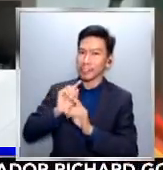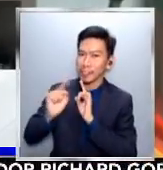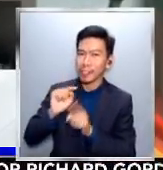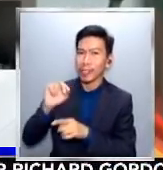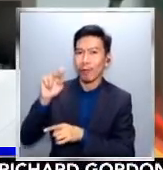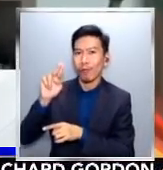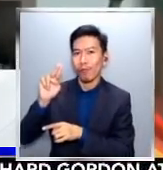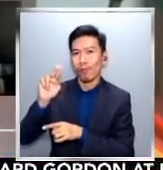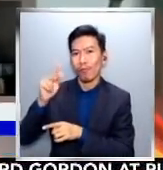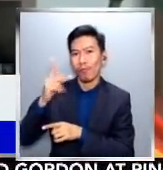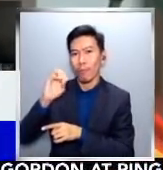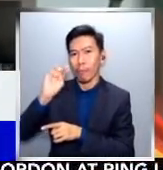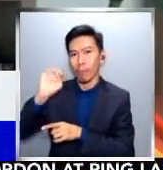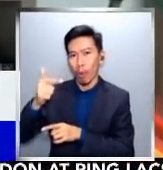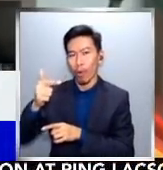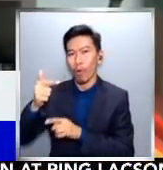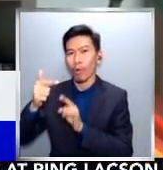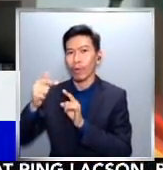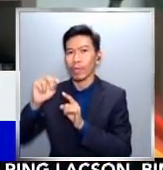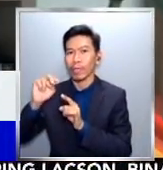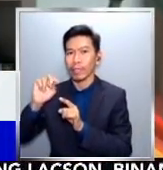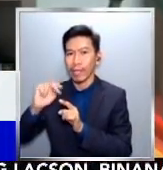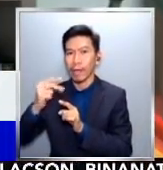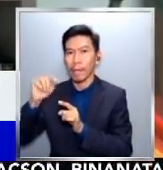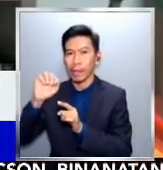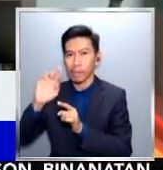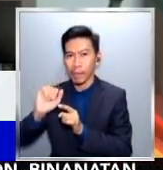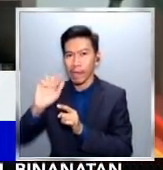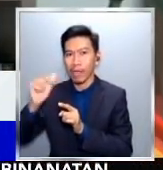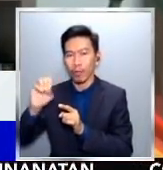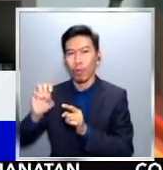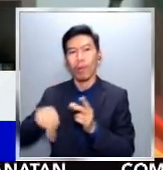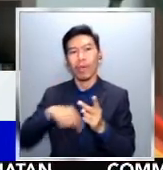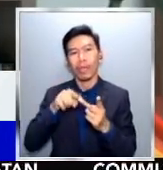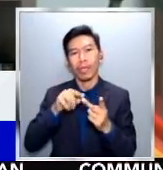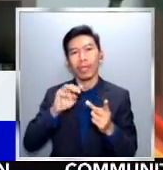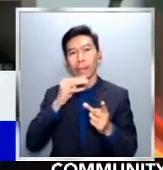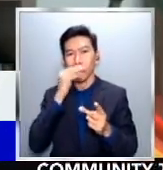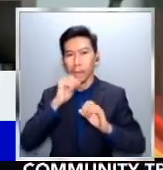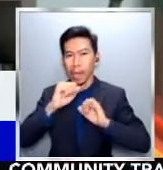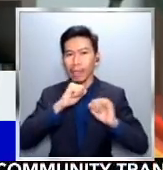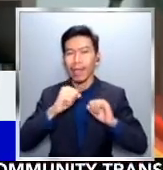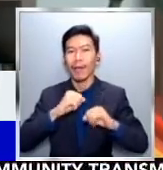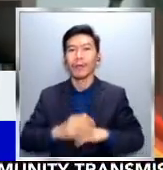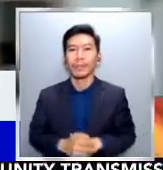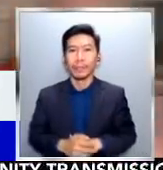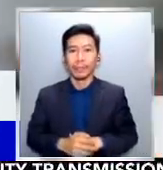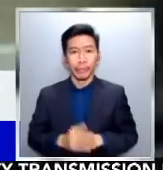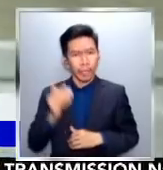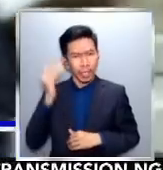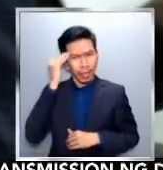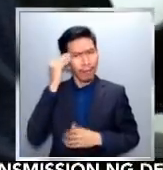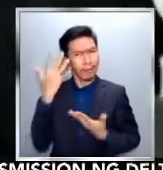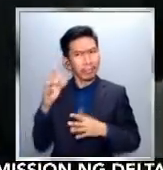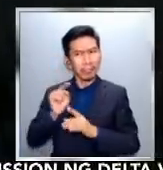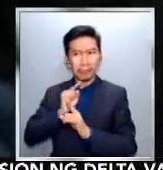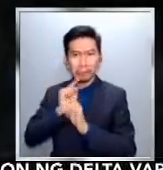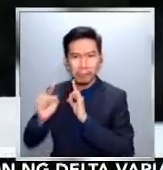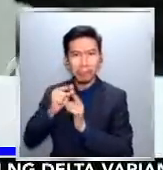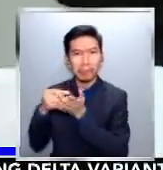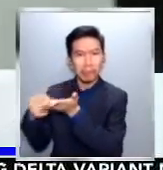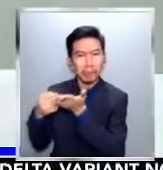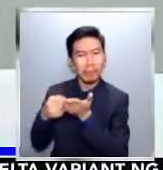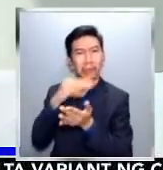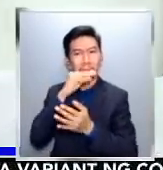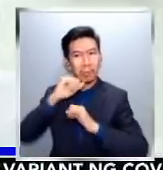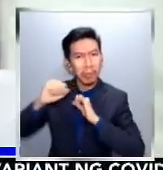know na si Senator Manny Pacquiao, nag-usap din sila. So everything is open and in flux at the moment. Kinukumpirma namin